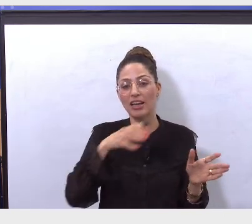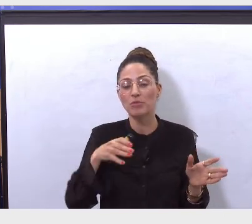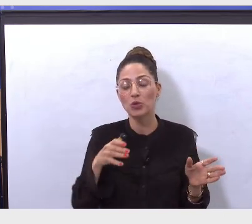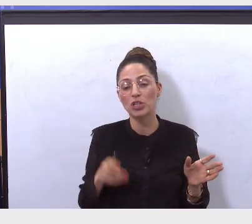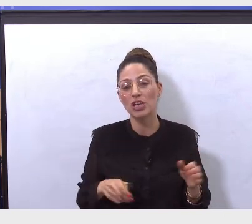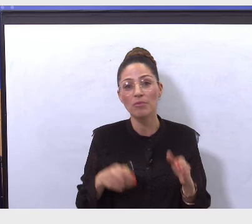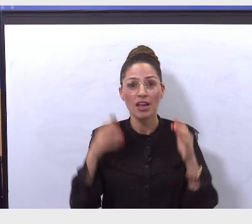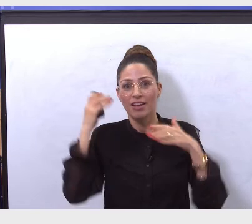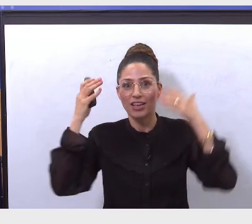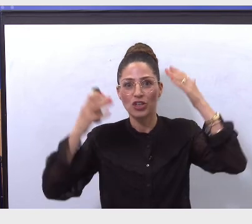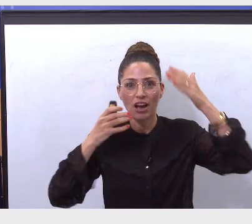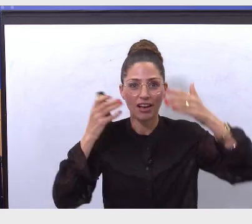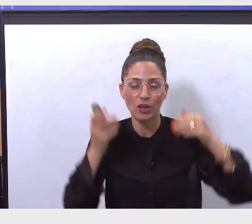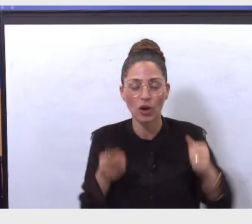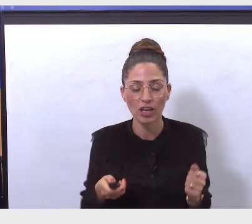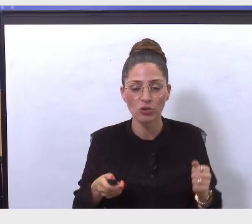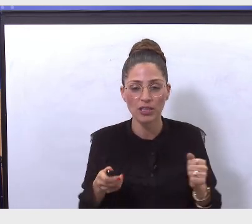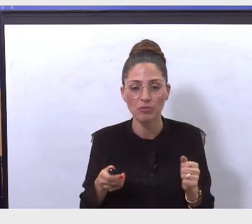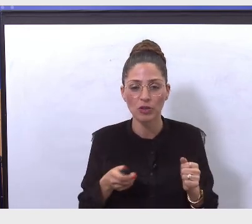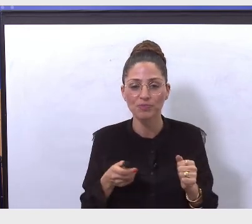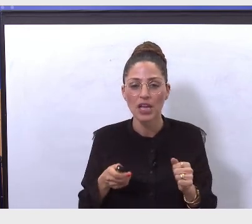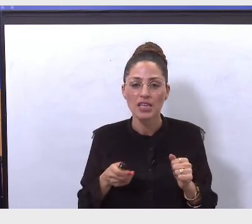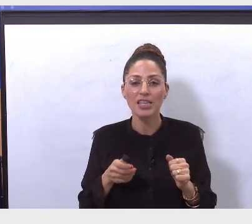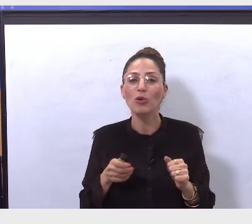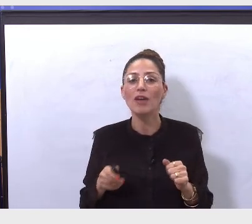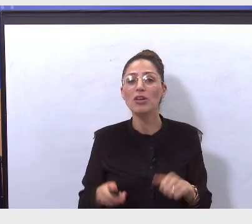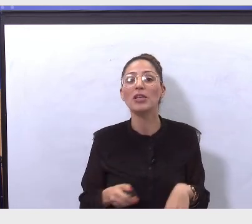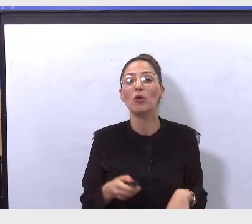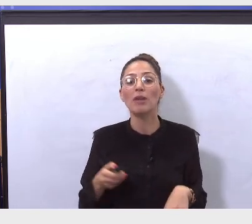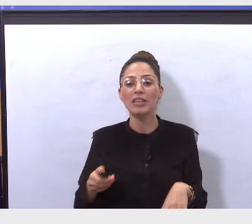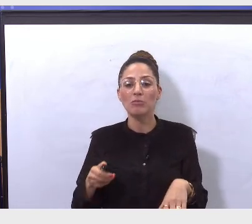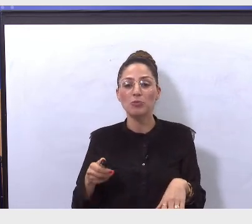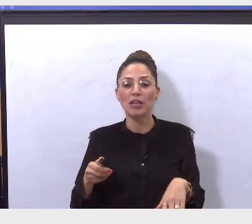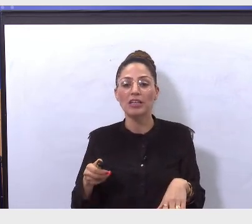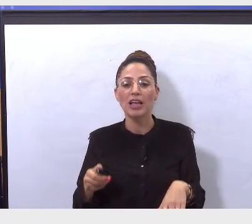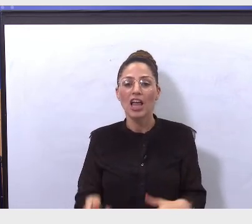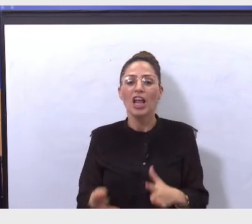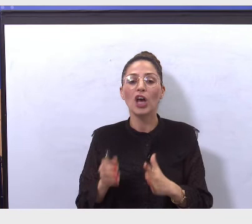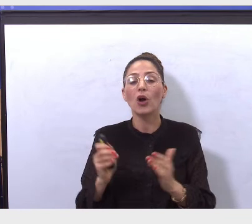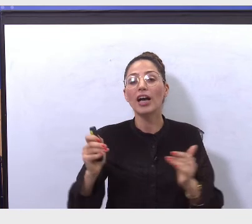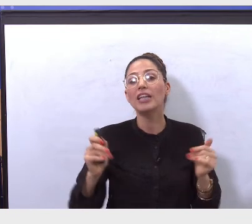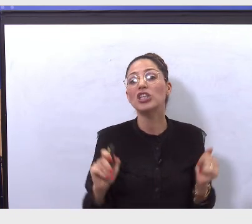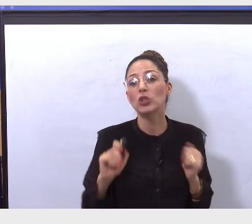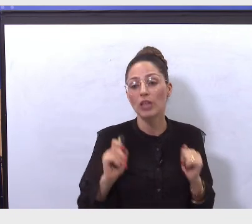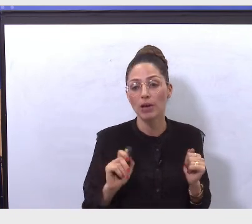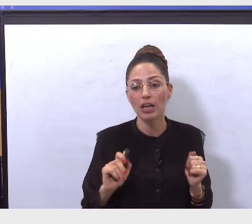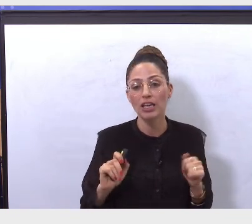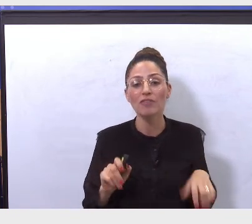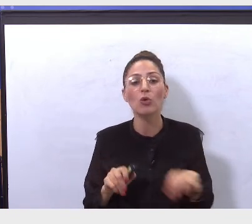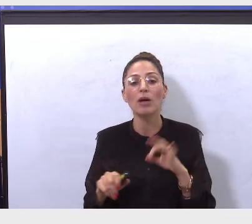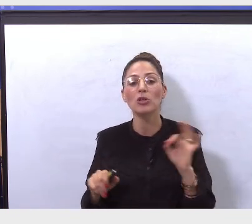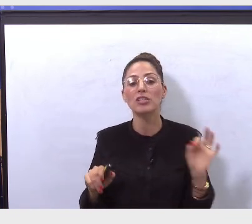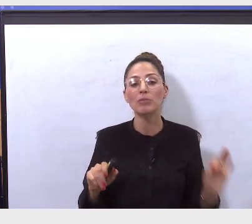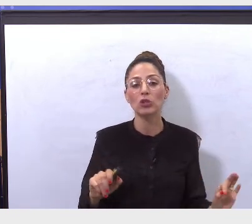לכמה משולשים ישר עורר לנו בדמיון. שימו לב שהם יצרו מנדלה משפחתית. לכל אחד יש את אותם